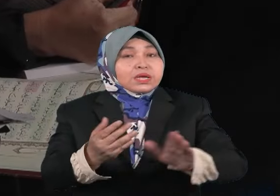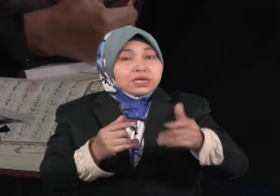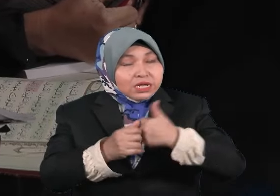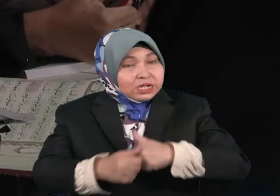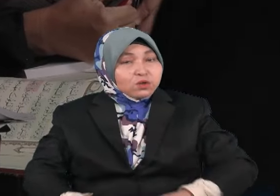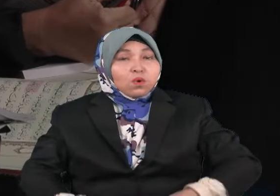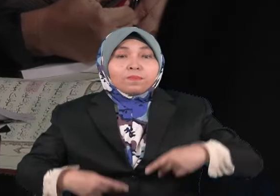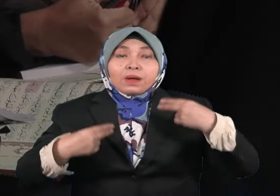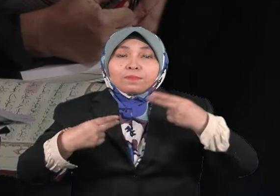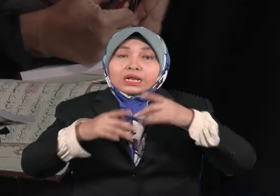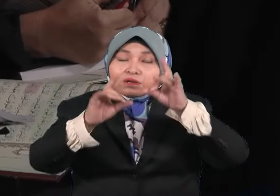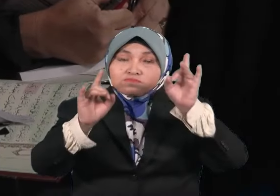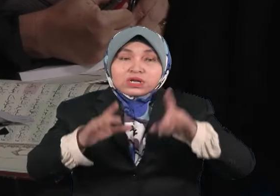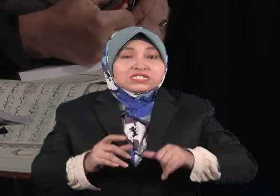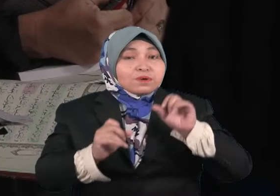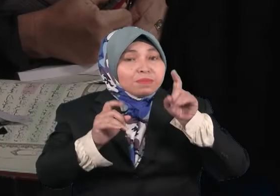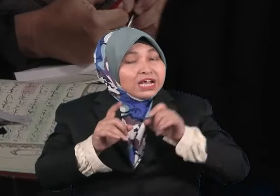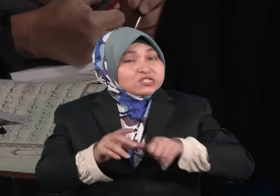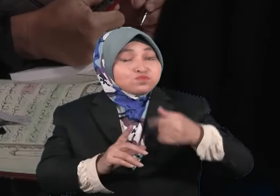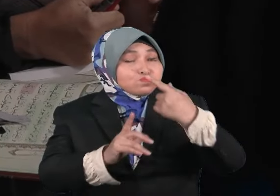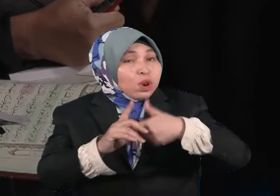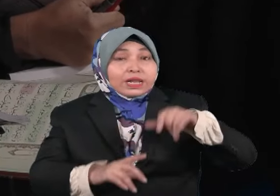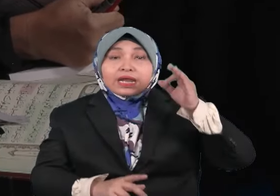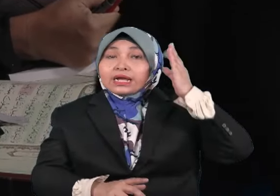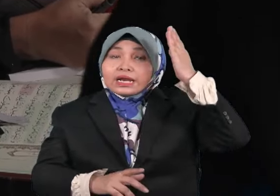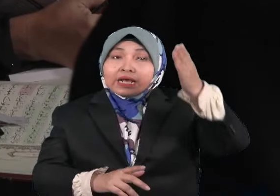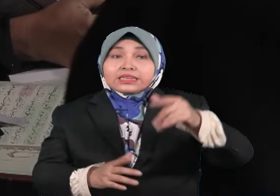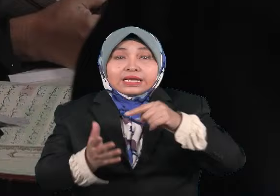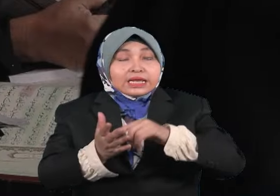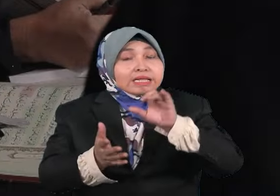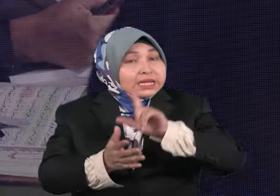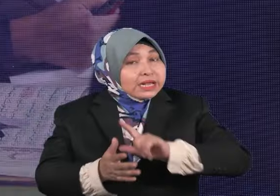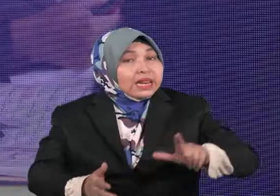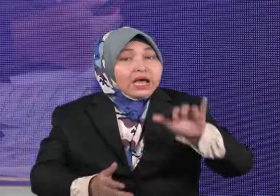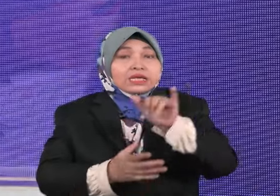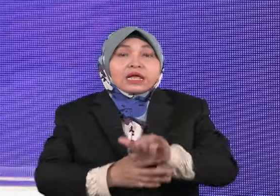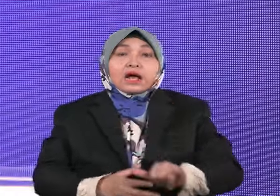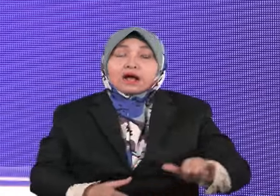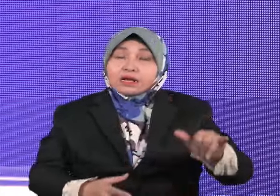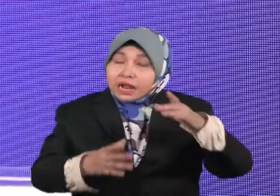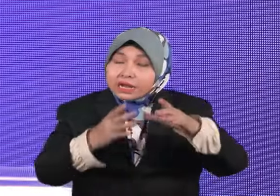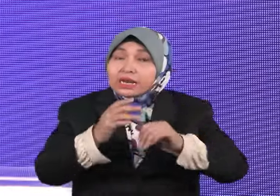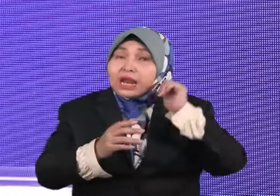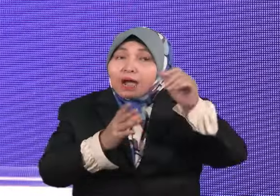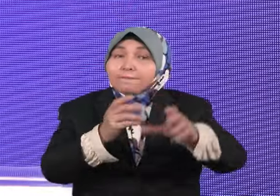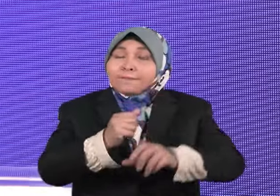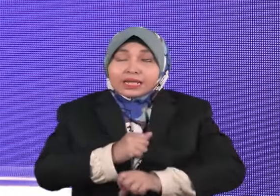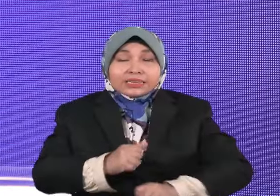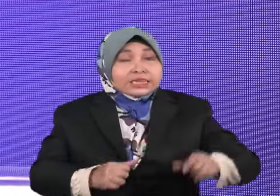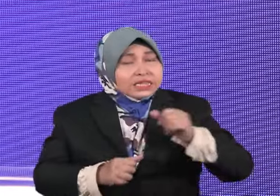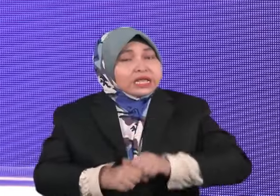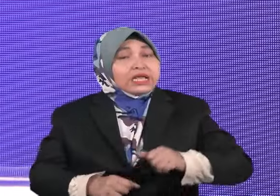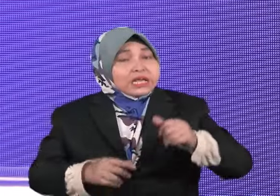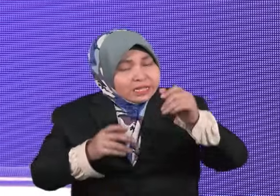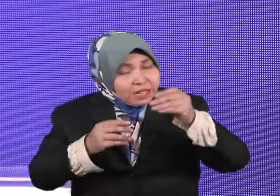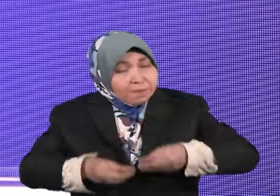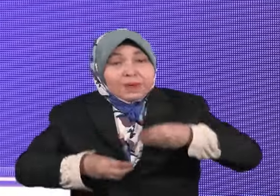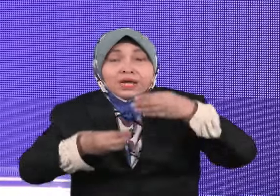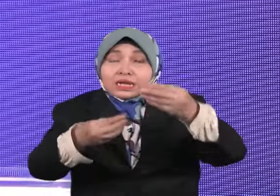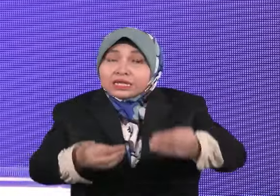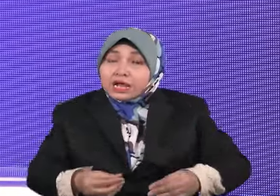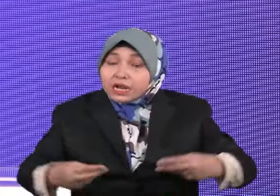kehidupan 11 bulan yang akan datang. Dan inilah yang dapat diledakkan lagi dengan hubungan kita